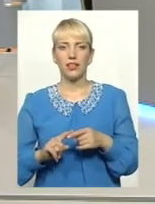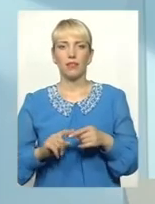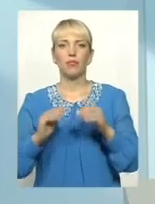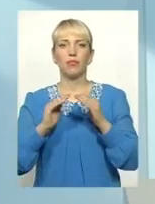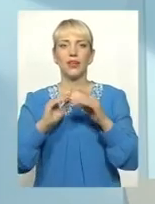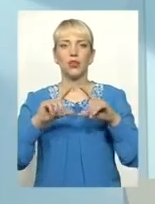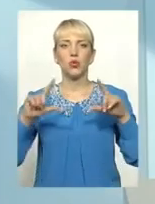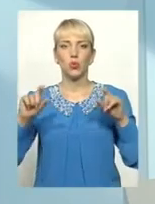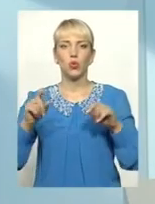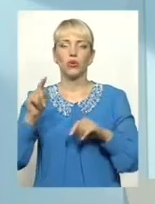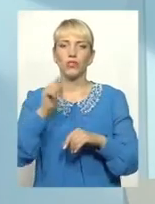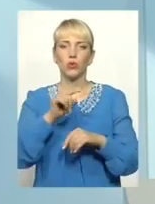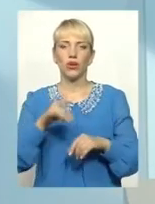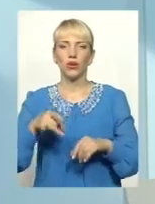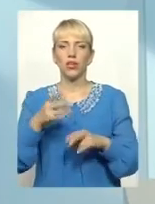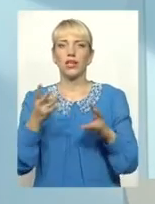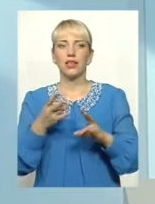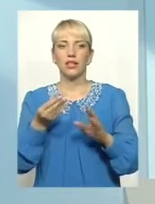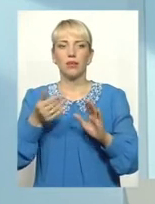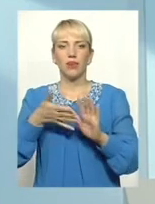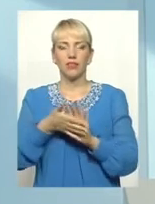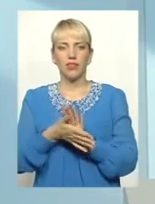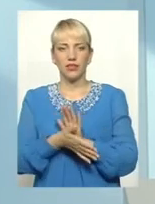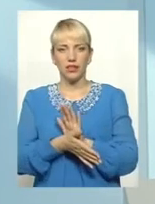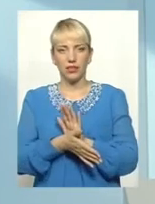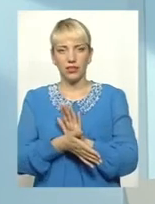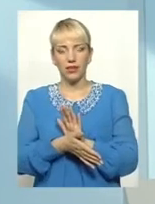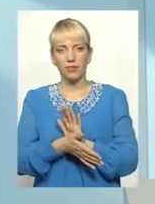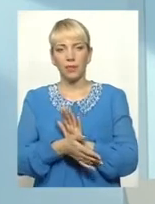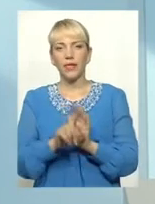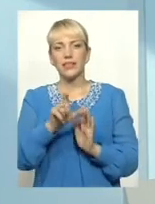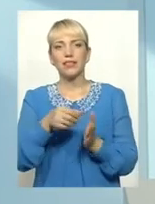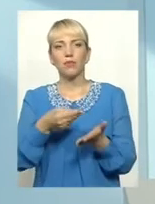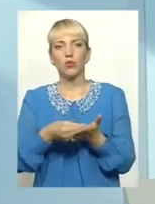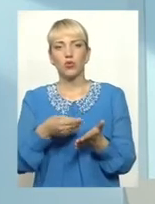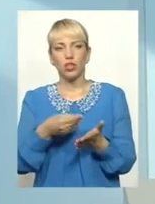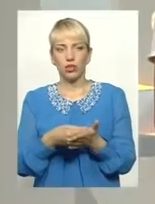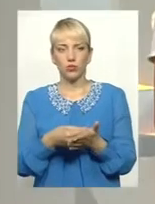цього, відповідно, необхідно витратити певну кількість коштів з бюджету для того, щоб